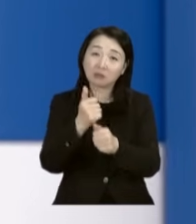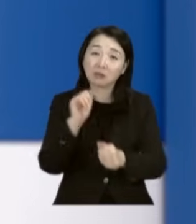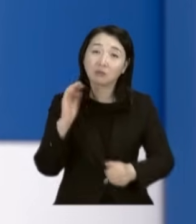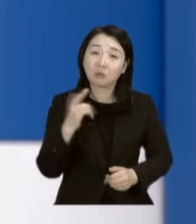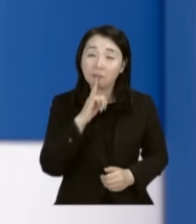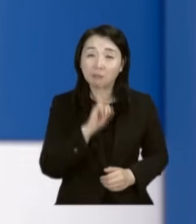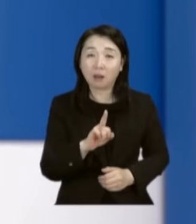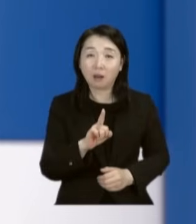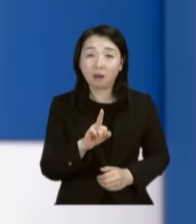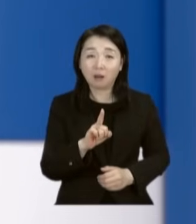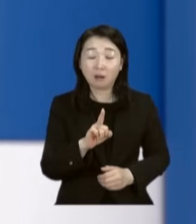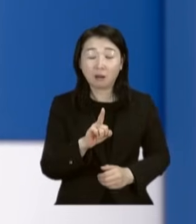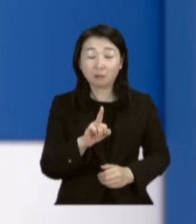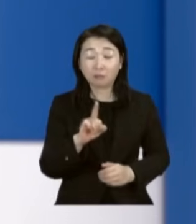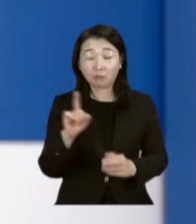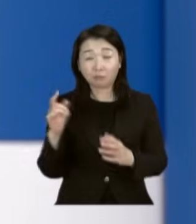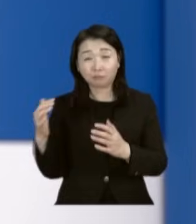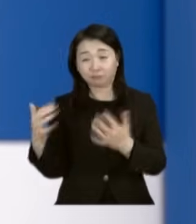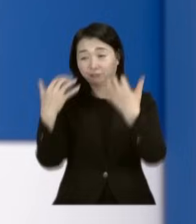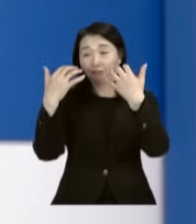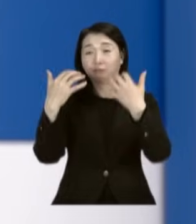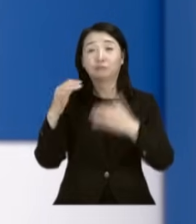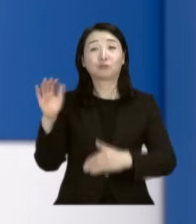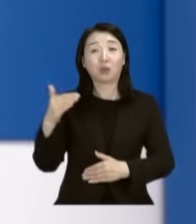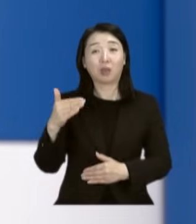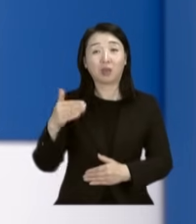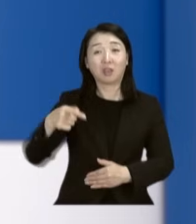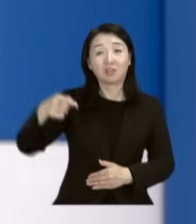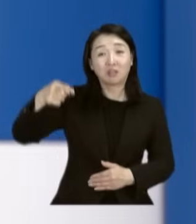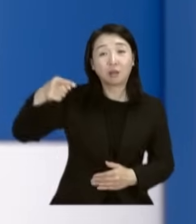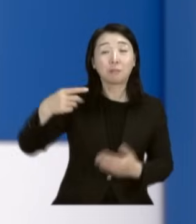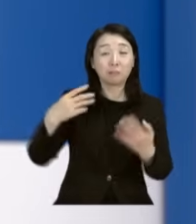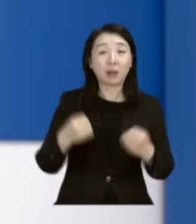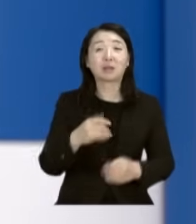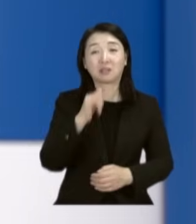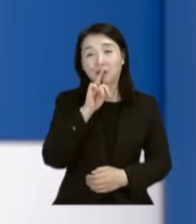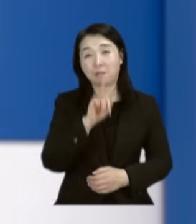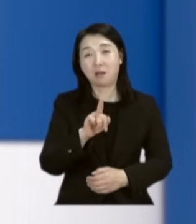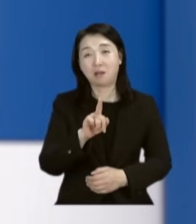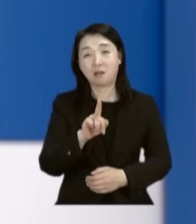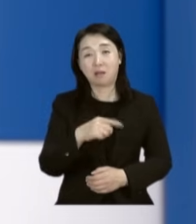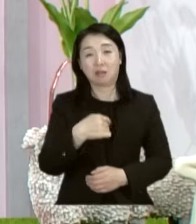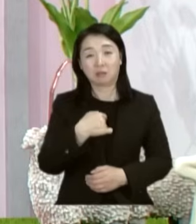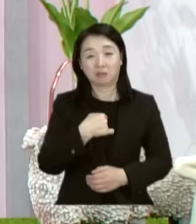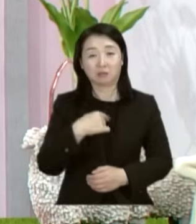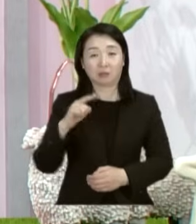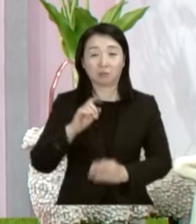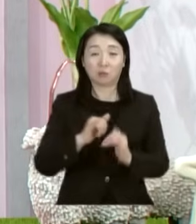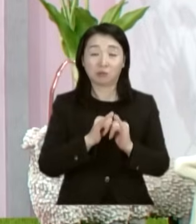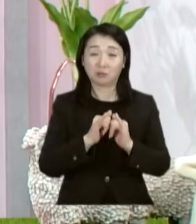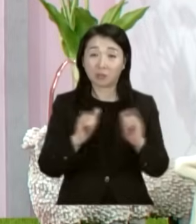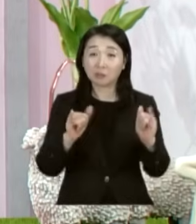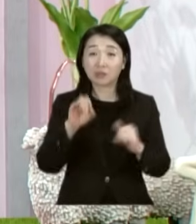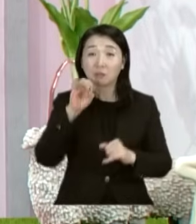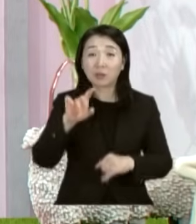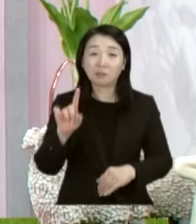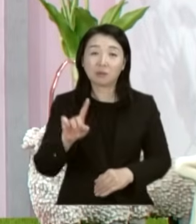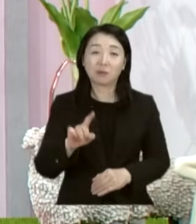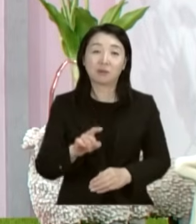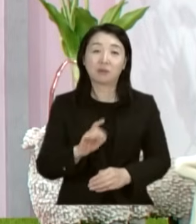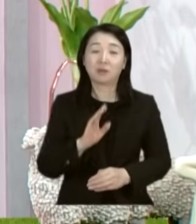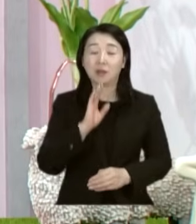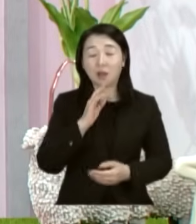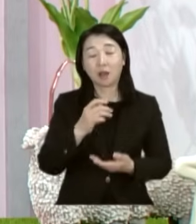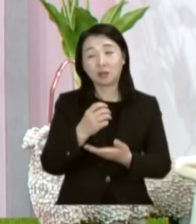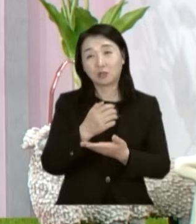단기간에 주목도 많이 받고 우승도 많이 하고 막 이런 얘기들이 많았거든요 근데 저도 사람들 사람들한테 항상 그랬어